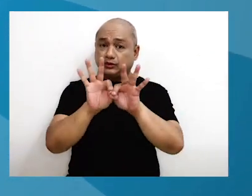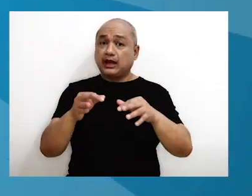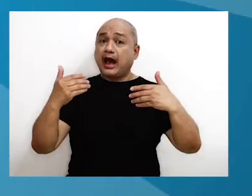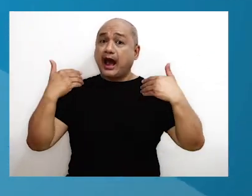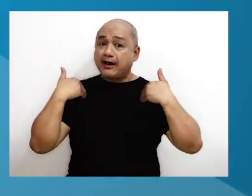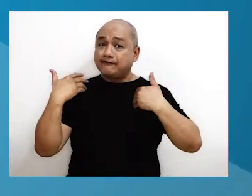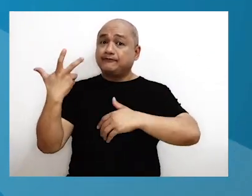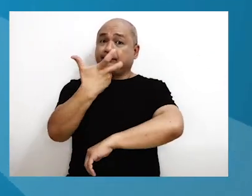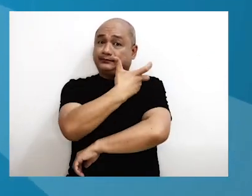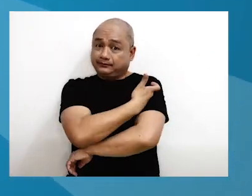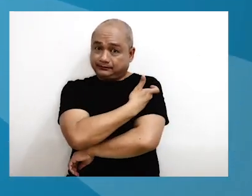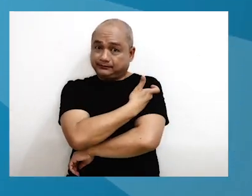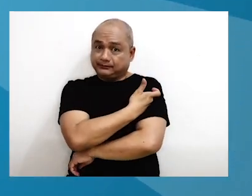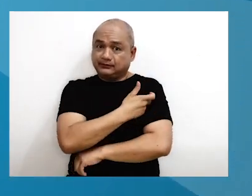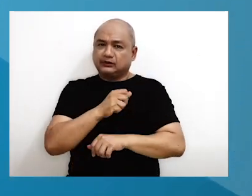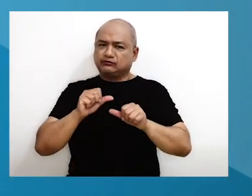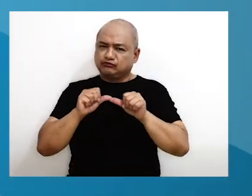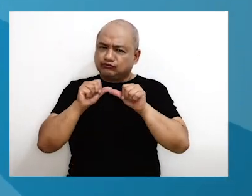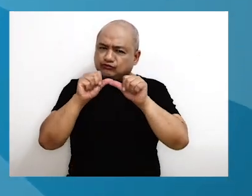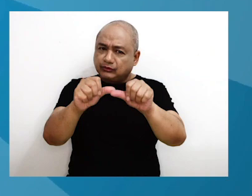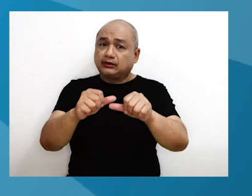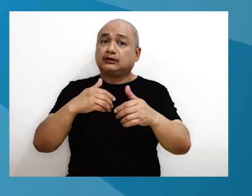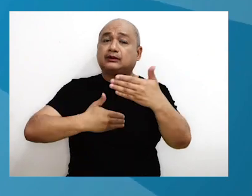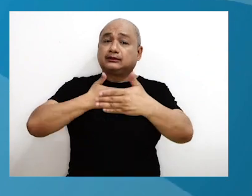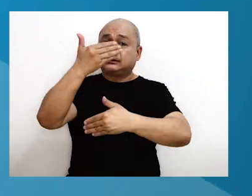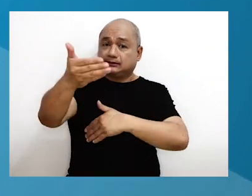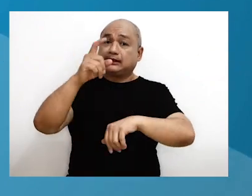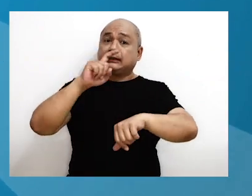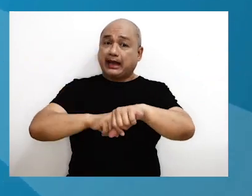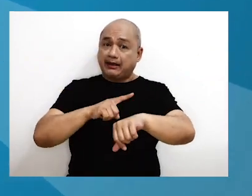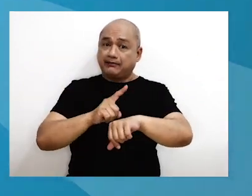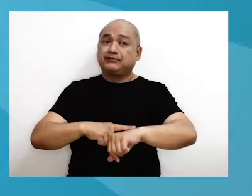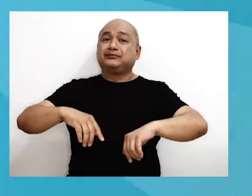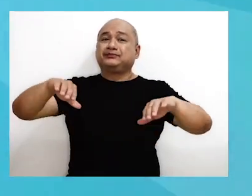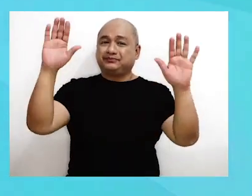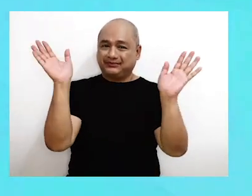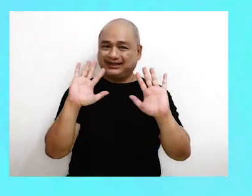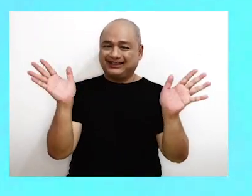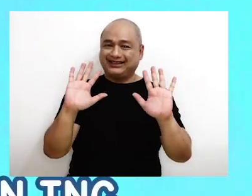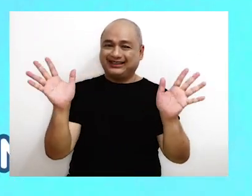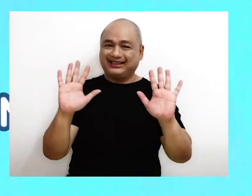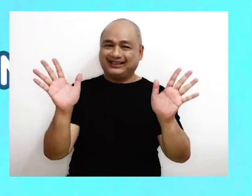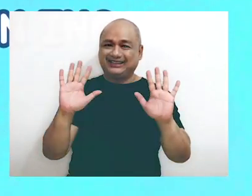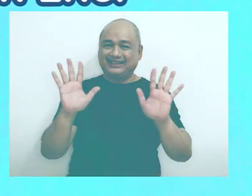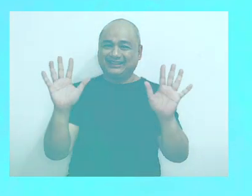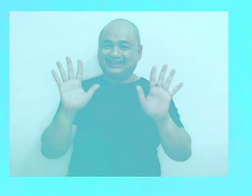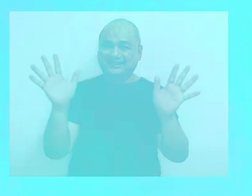pagpapabakuna. Hanggang sa muli! Paalam!